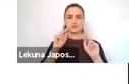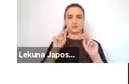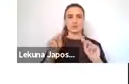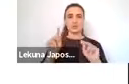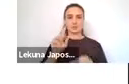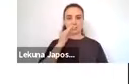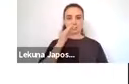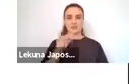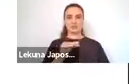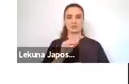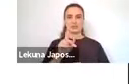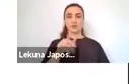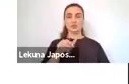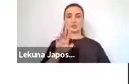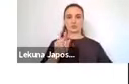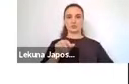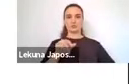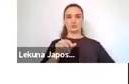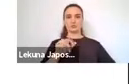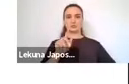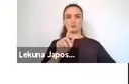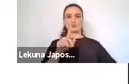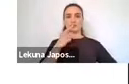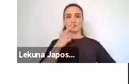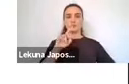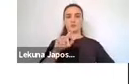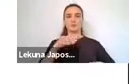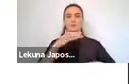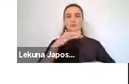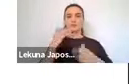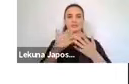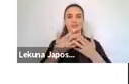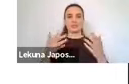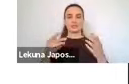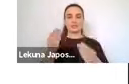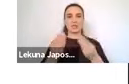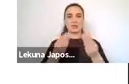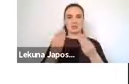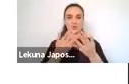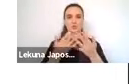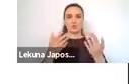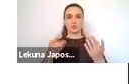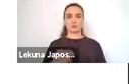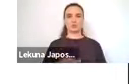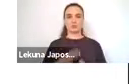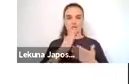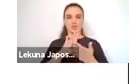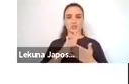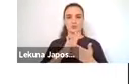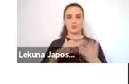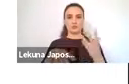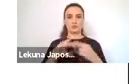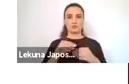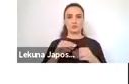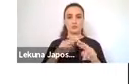გითხრათ, რაც უფრო აი რო ვახსენე რომ ბევრი კონკრეტული სათამაშო არსებობს ხო, ბავშვს რაღაცა